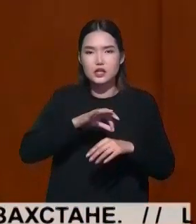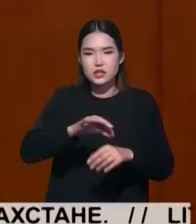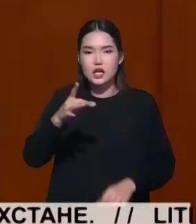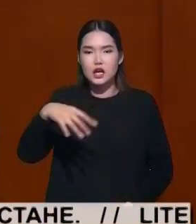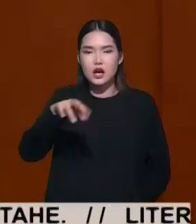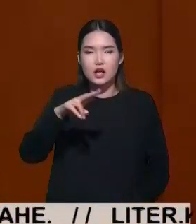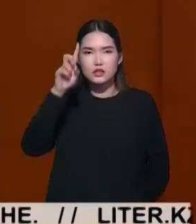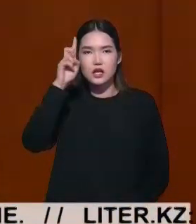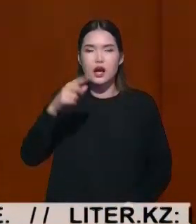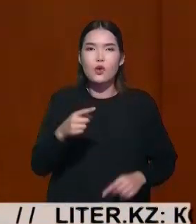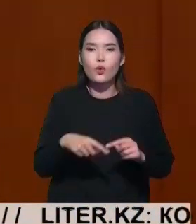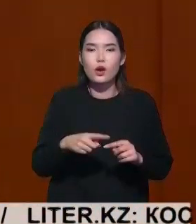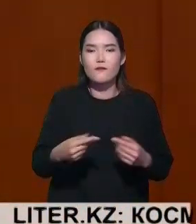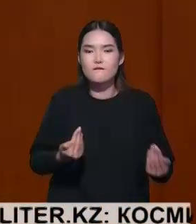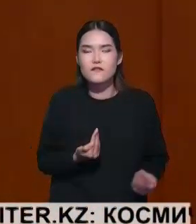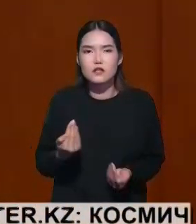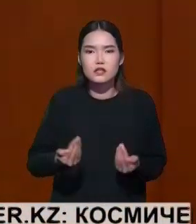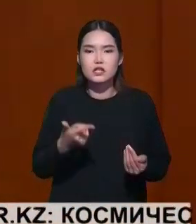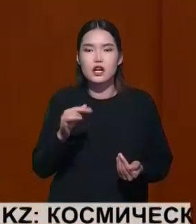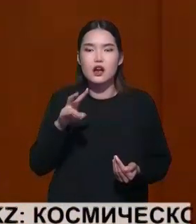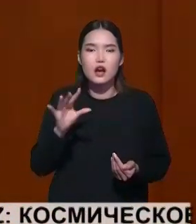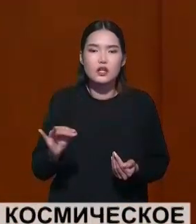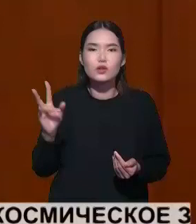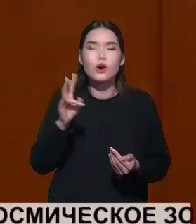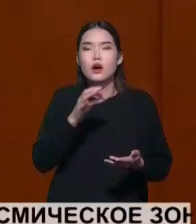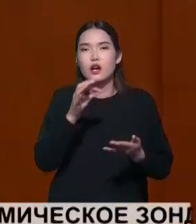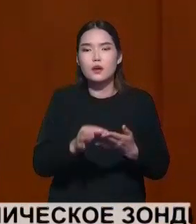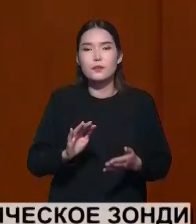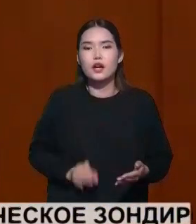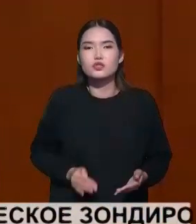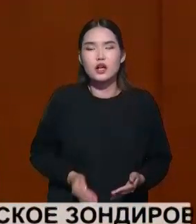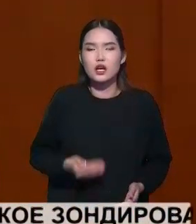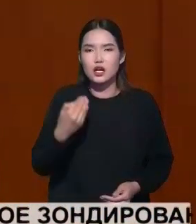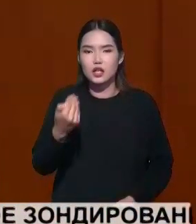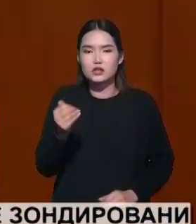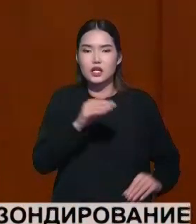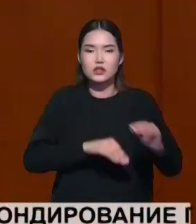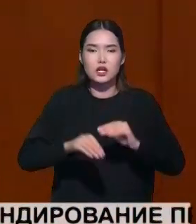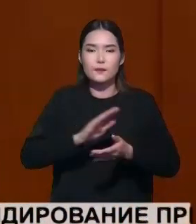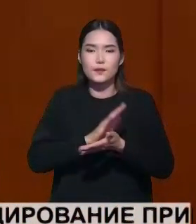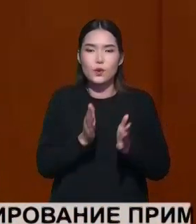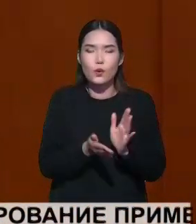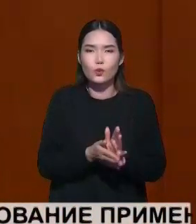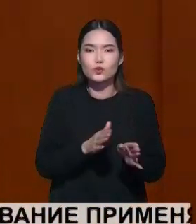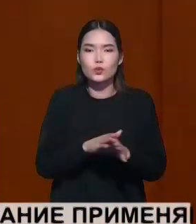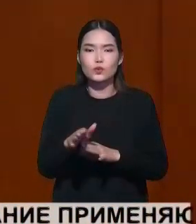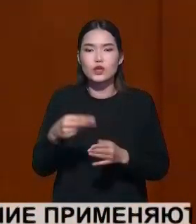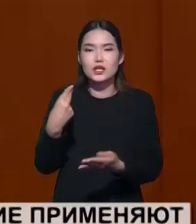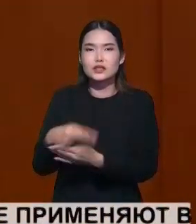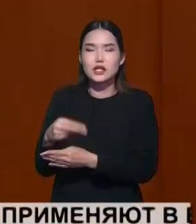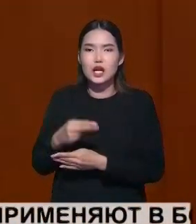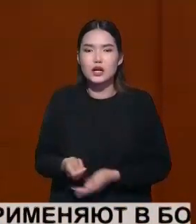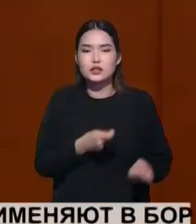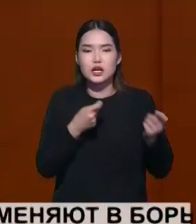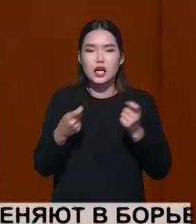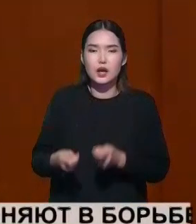находится на грани выживания. Все высокодоходные услуги переданы в руки частных компаний. Созданные условия для излишних посредников вокруг КТЖ привели к